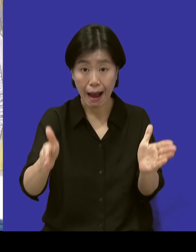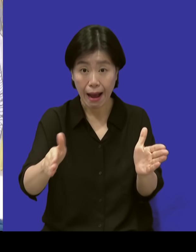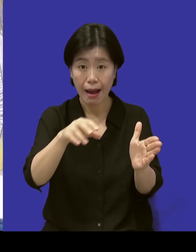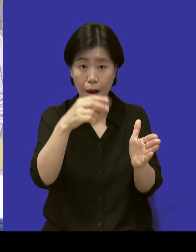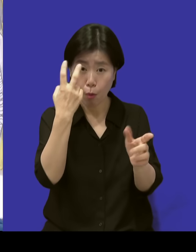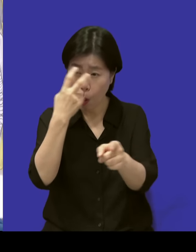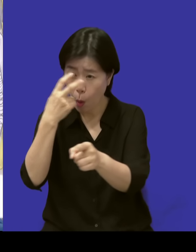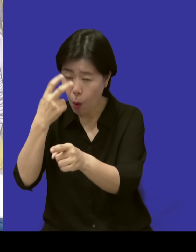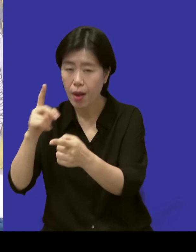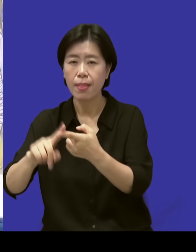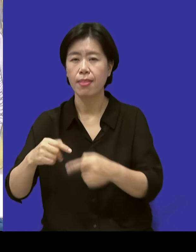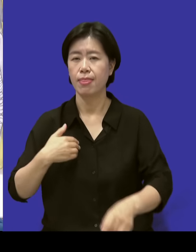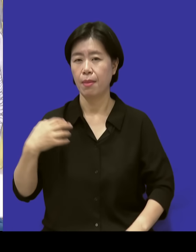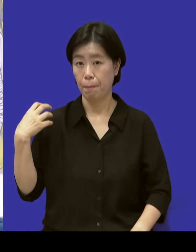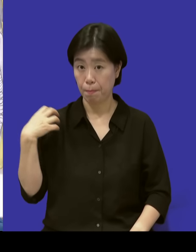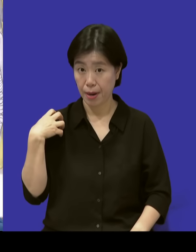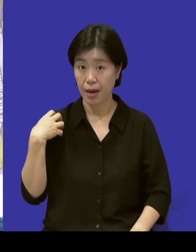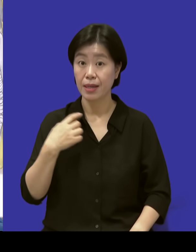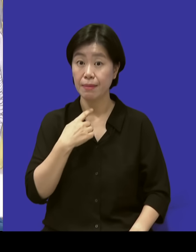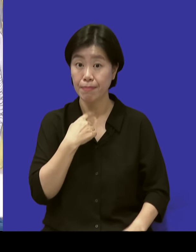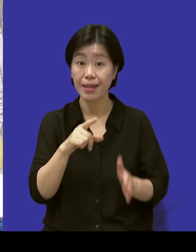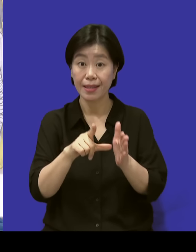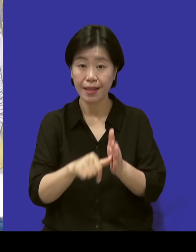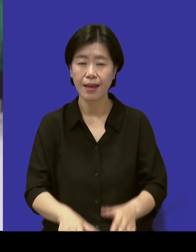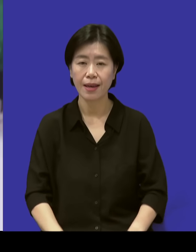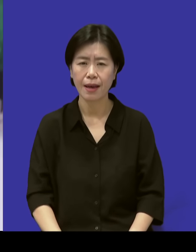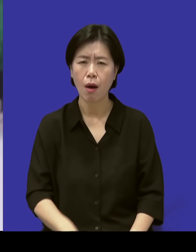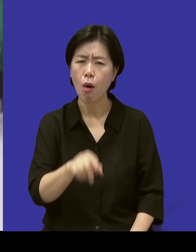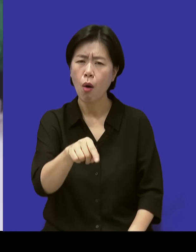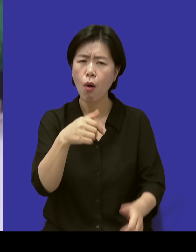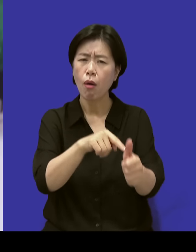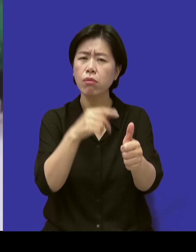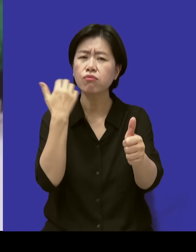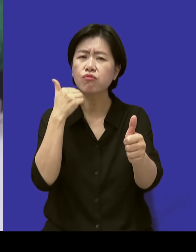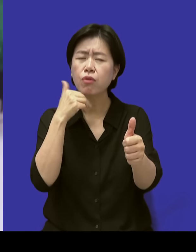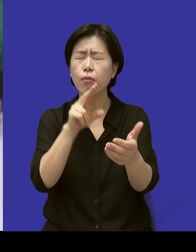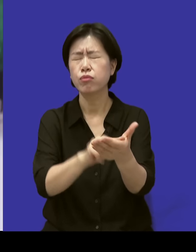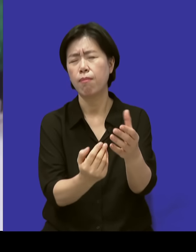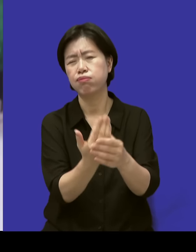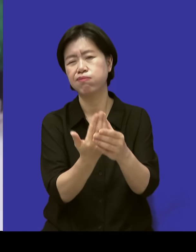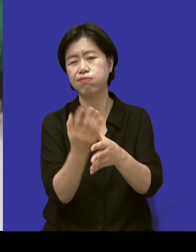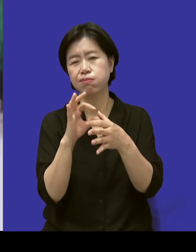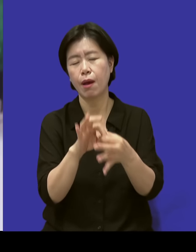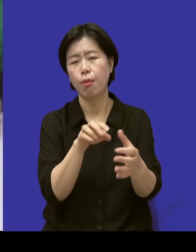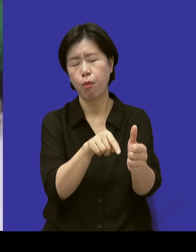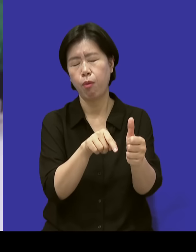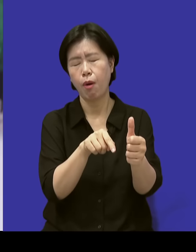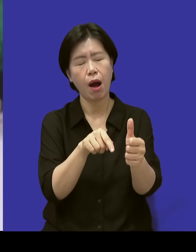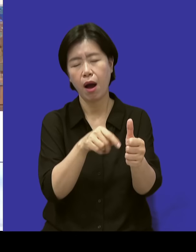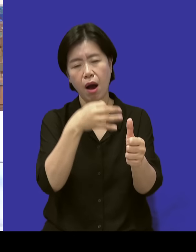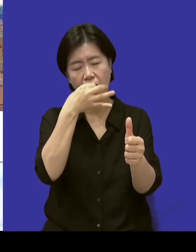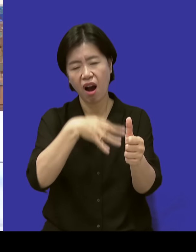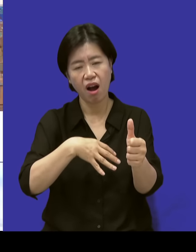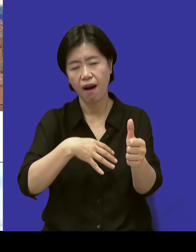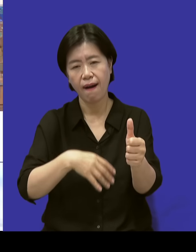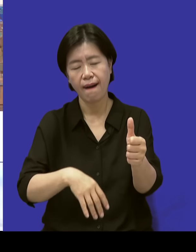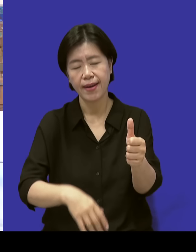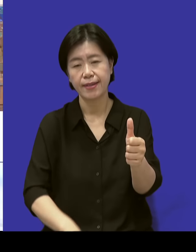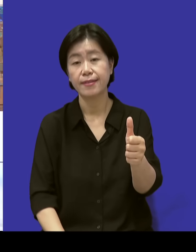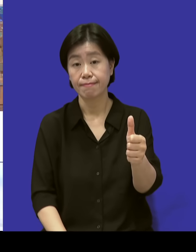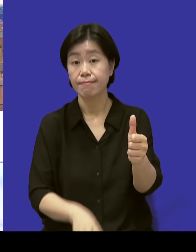거기 근무할 때. 이제 아주 문제 수용자가 있었어요. 예. 직원들 너무 힘들게 하고 예. 또 그날도